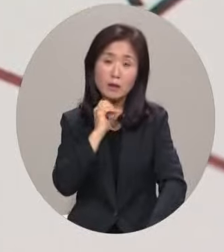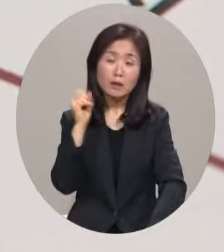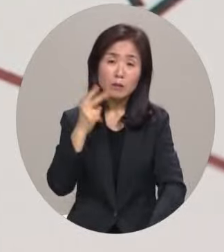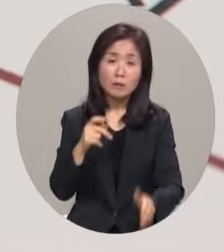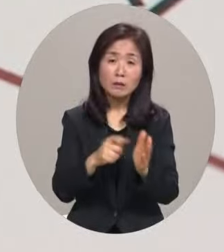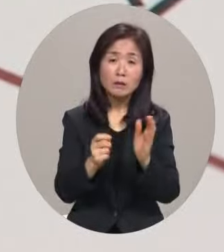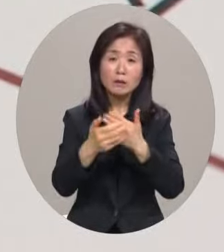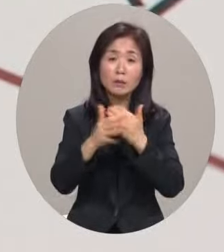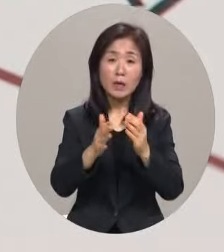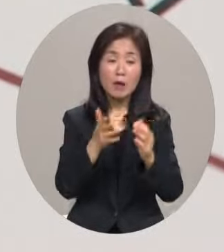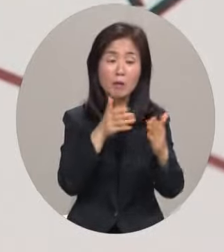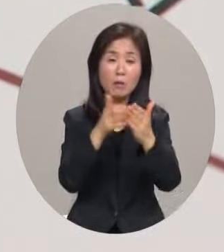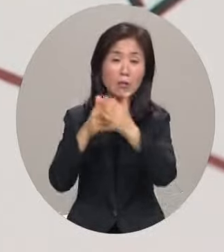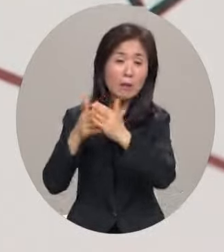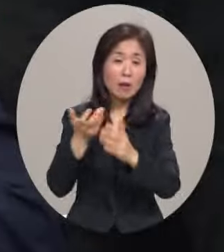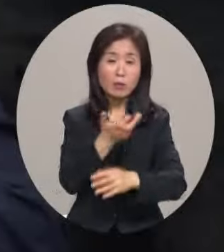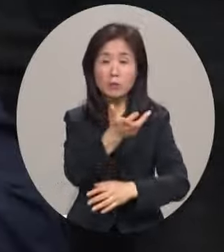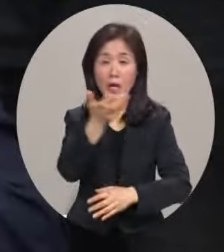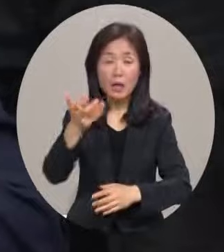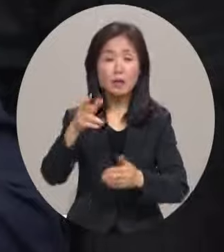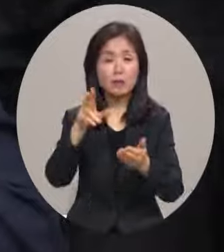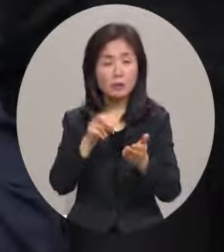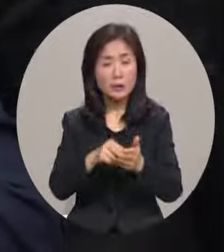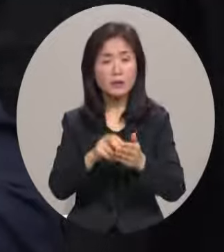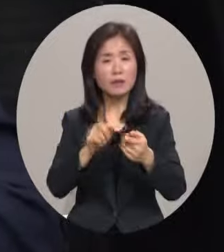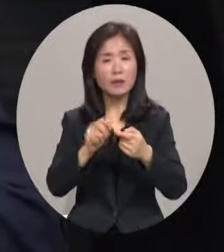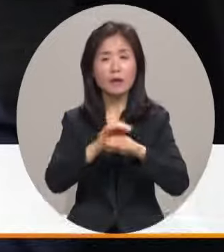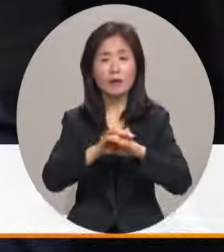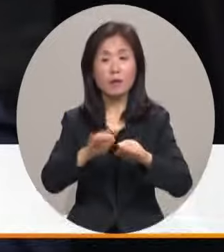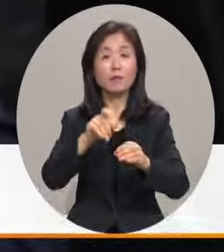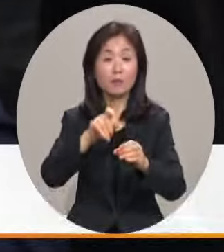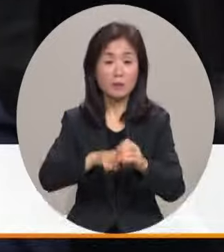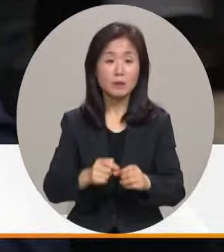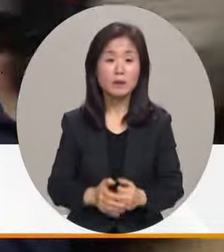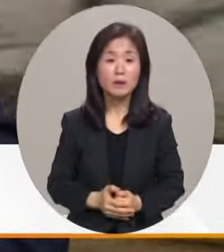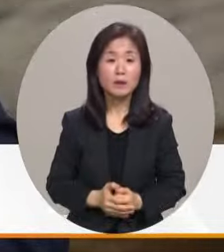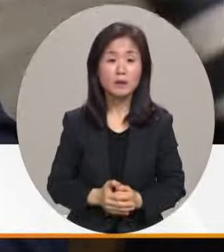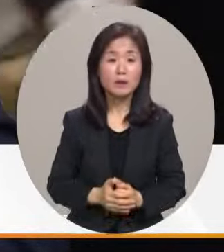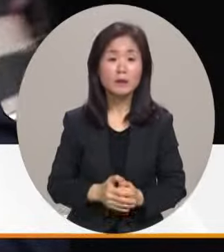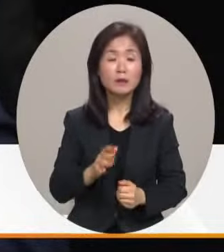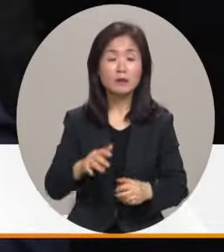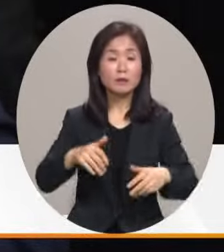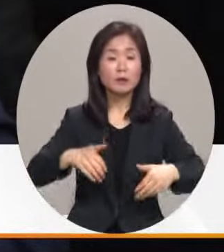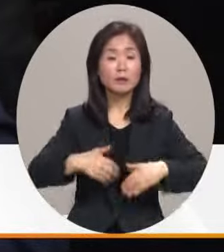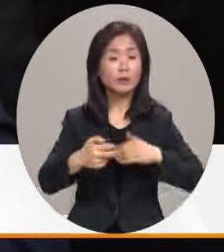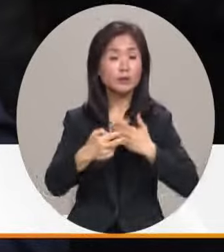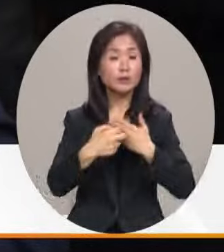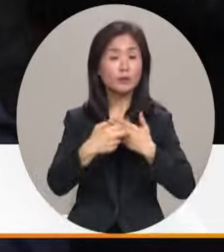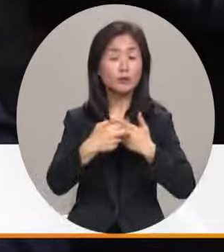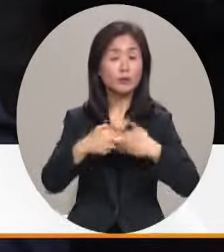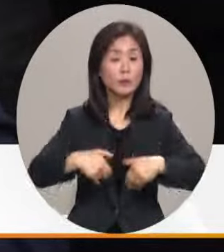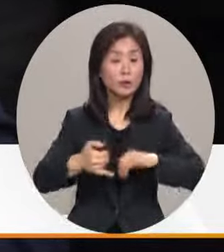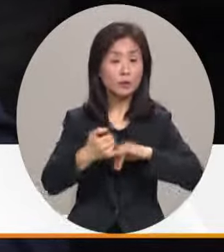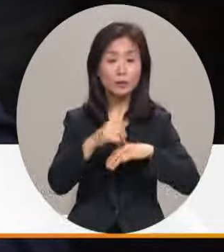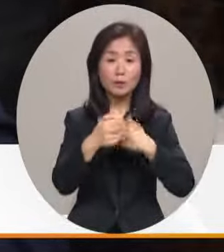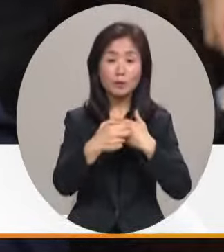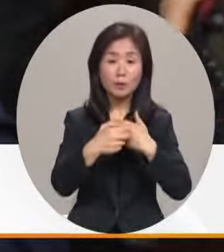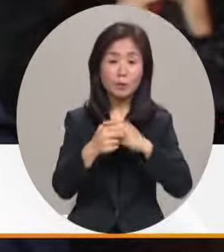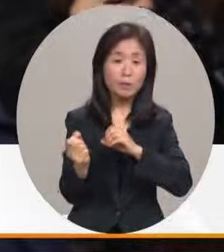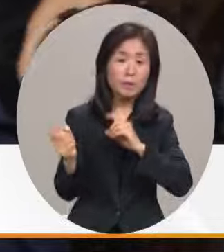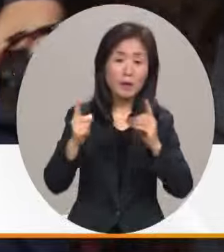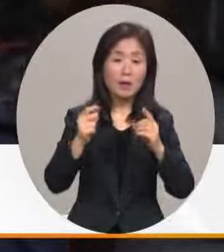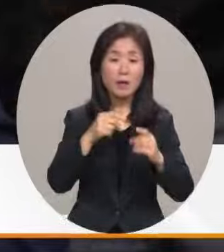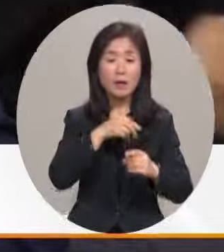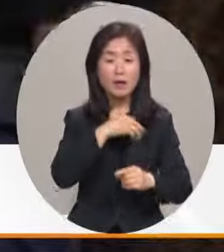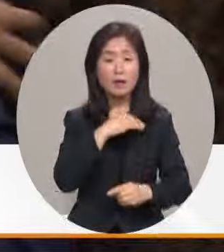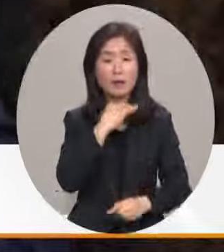신속히 해결하겠다는 취지입니다. 벼랑 끝에 서 있는 필수 의료를 살리고 고령 사회에 대비한 의료 체계를